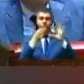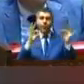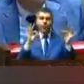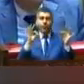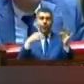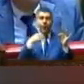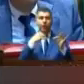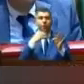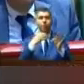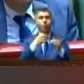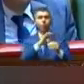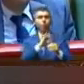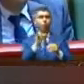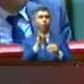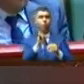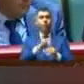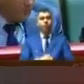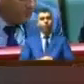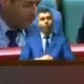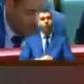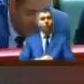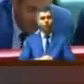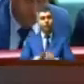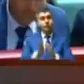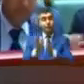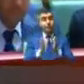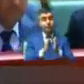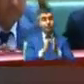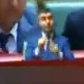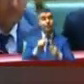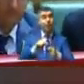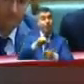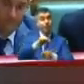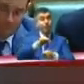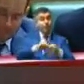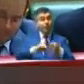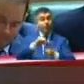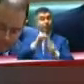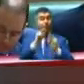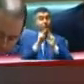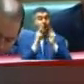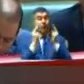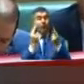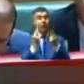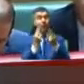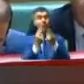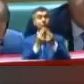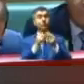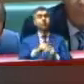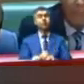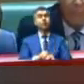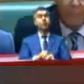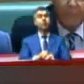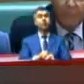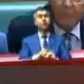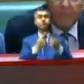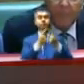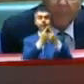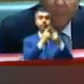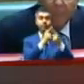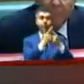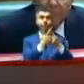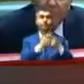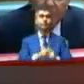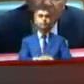واحد شويه شنو هو المقصود من ذلك. نظام الصرف في العالم، يعني كاين عده انظمه، ولكن في